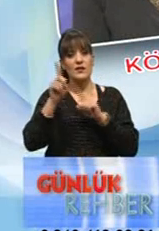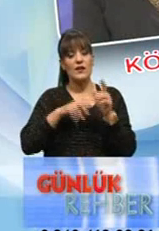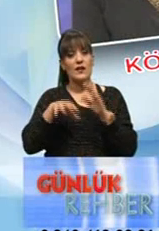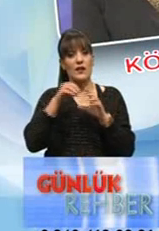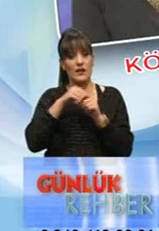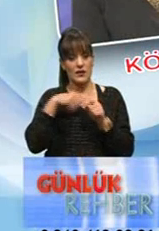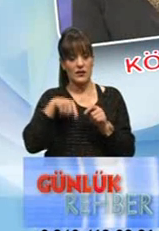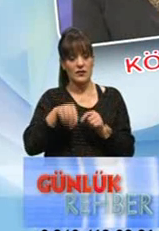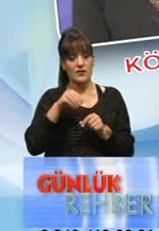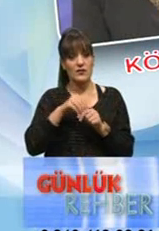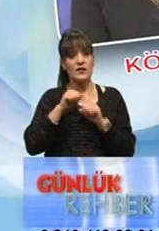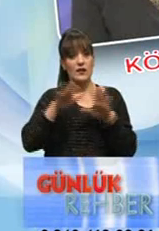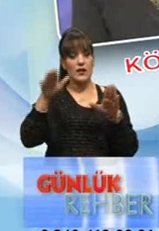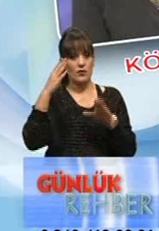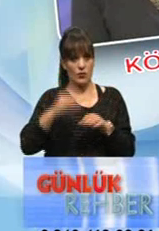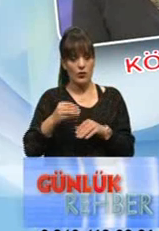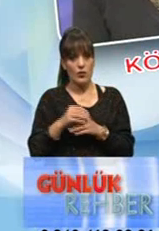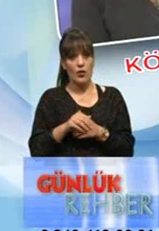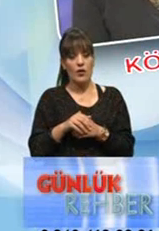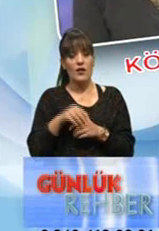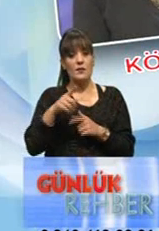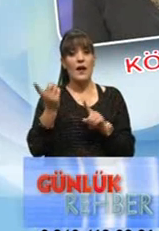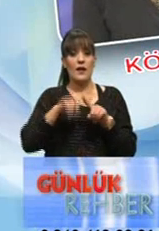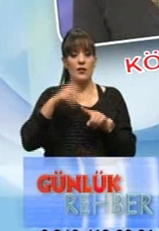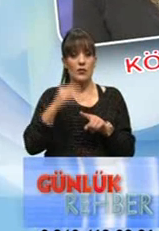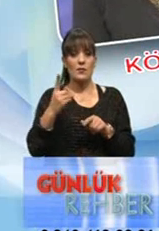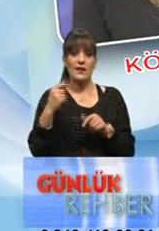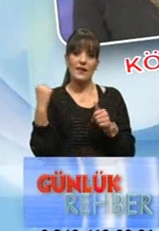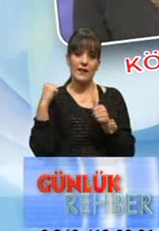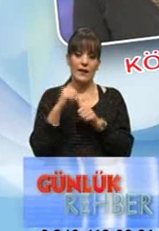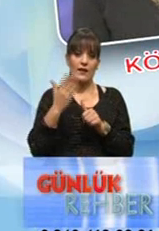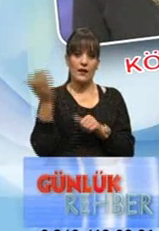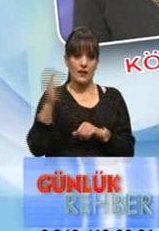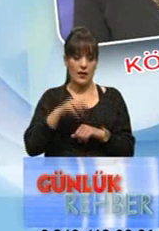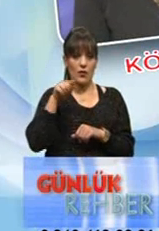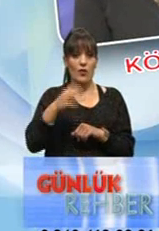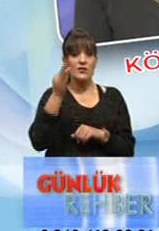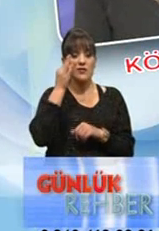kanalında yayınlanan bir yayın bizim yayınımız. Hı. Şimdi bir ek olarak bir tekrar daha geldi. O da